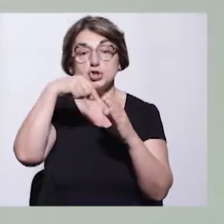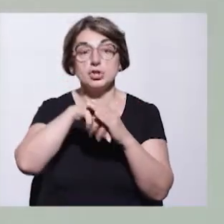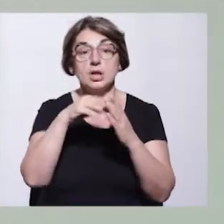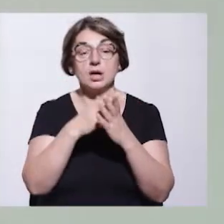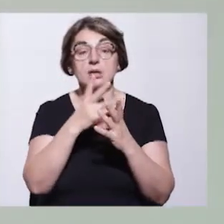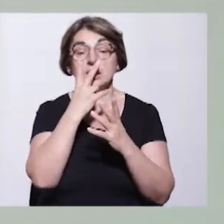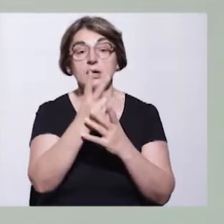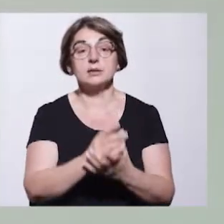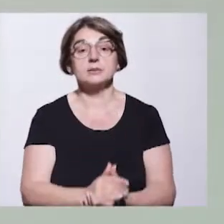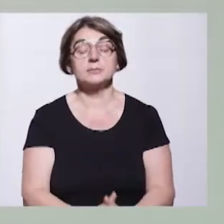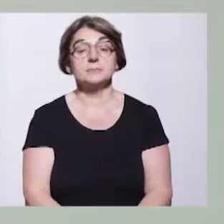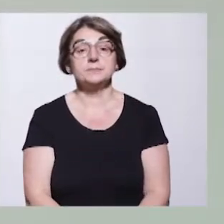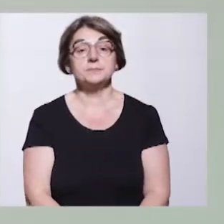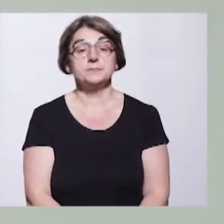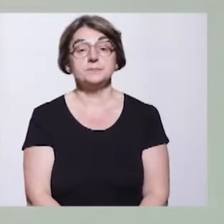ნახეთ,